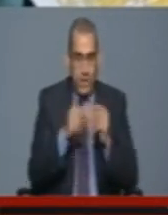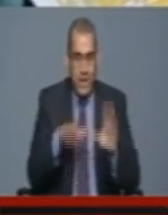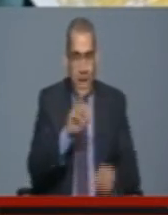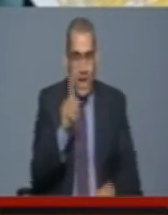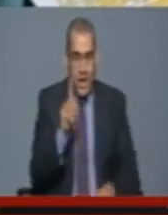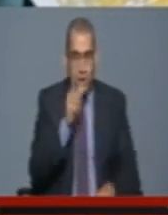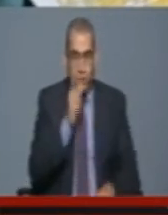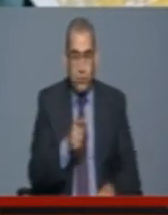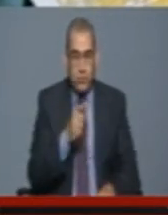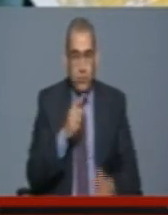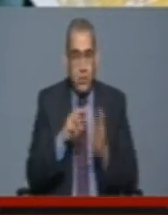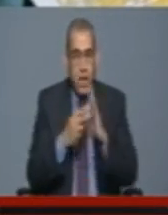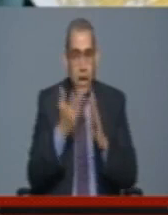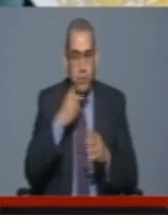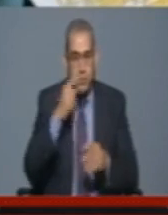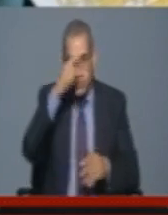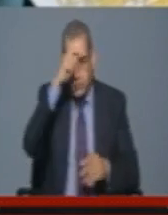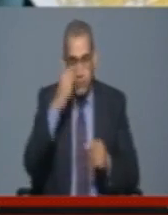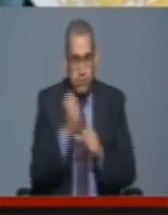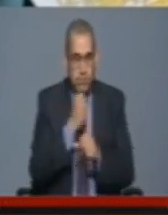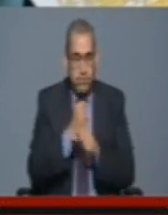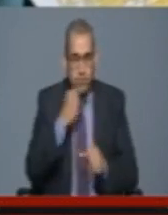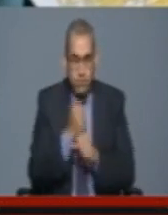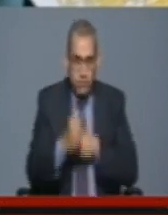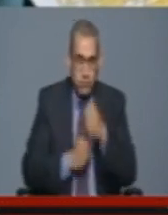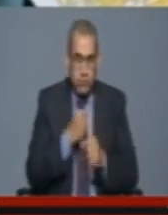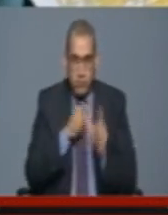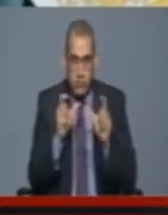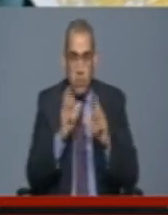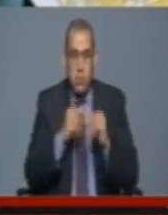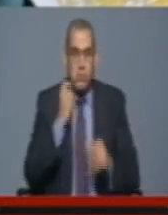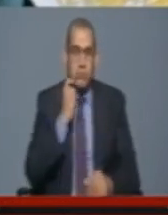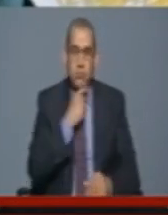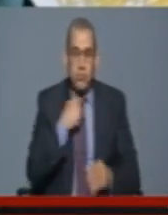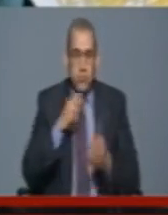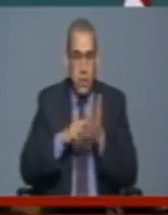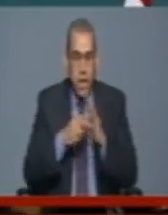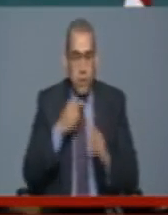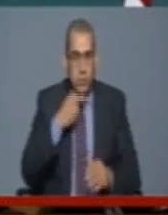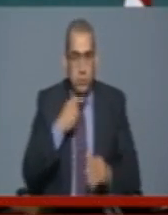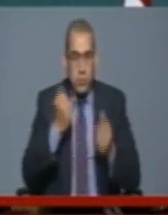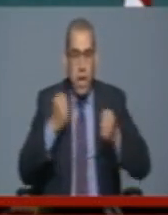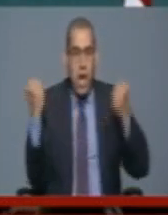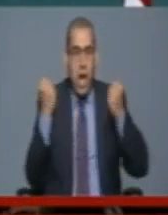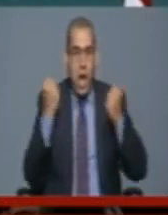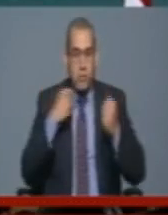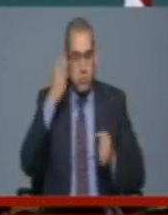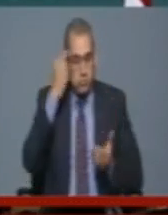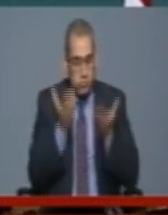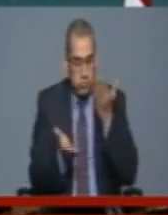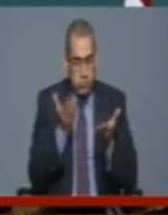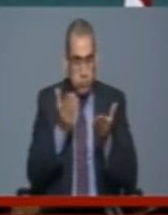نبذل من أجل ذلك الجهد والدم، متحلين بقوة الحكمة وحكمة